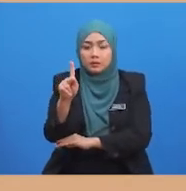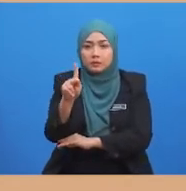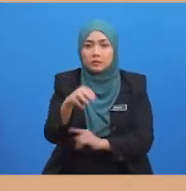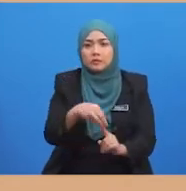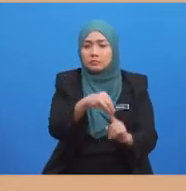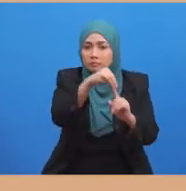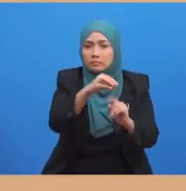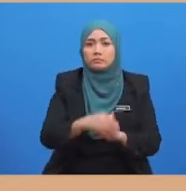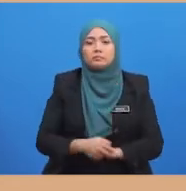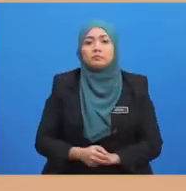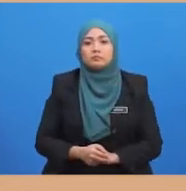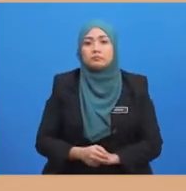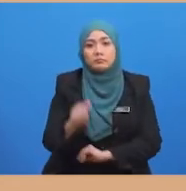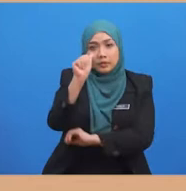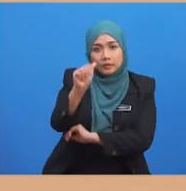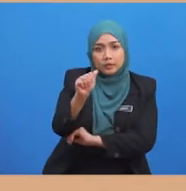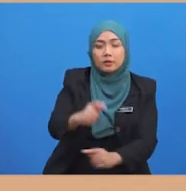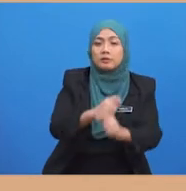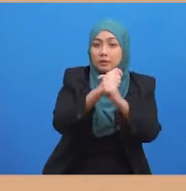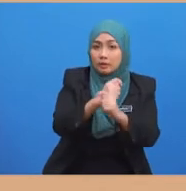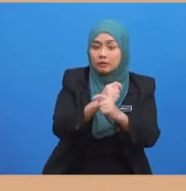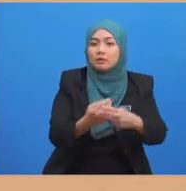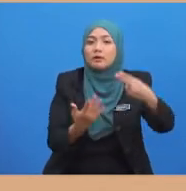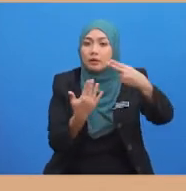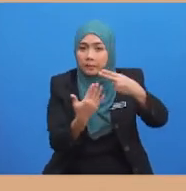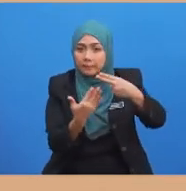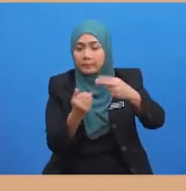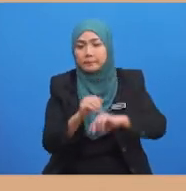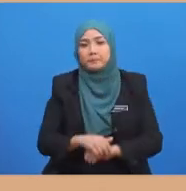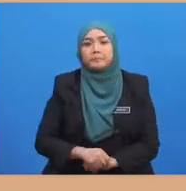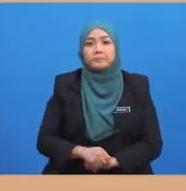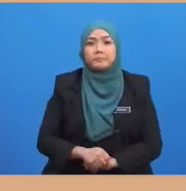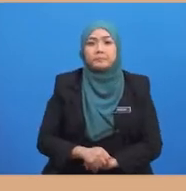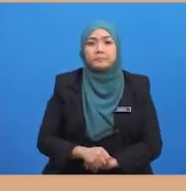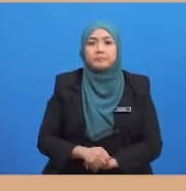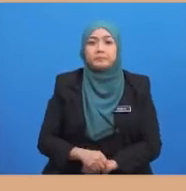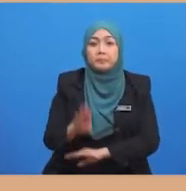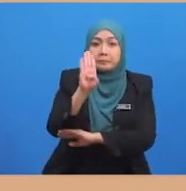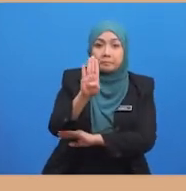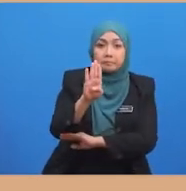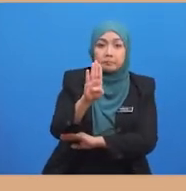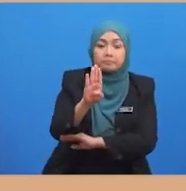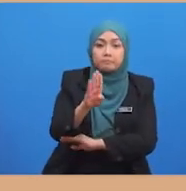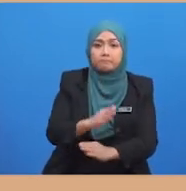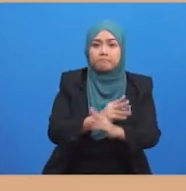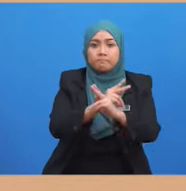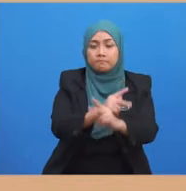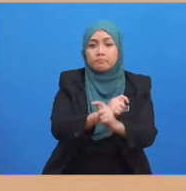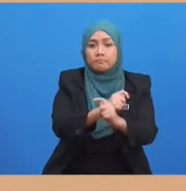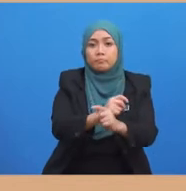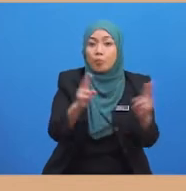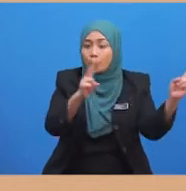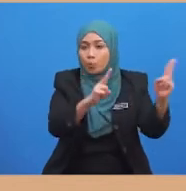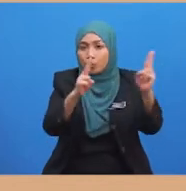Kecuali A. Tahan haba, B. Kedap